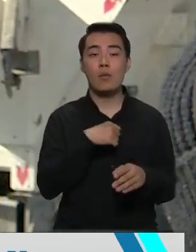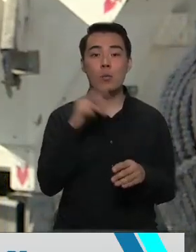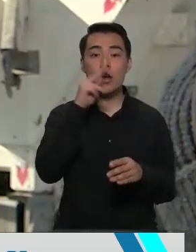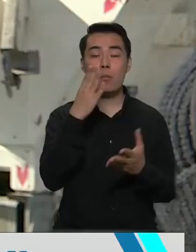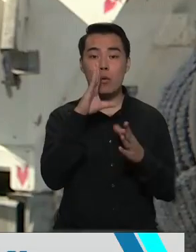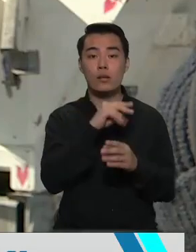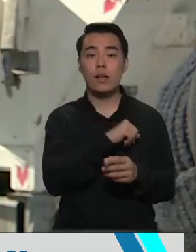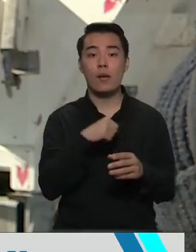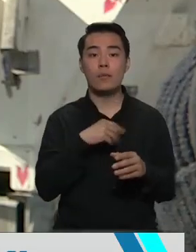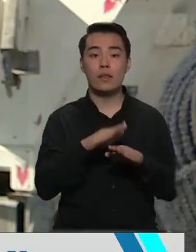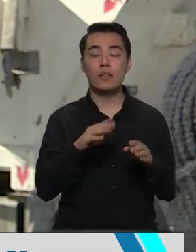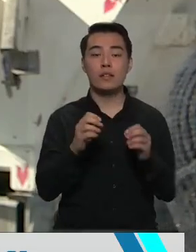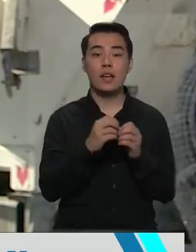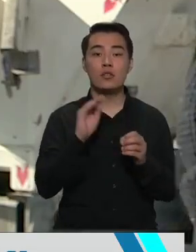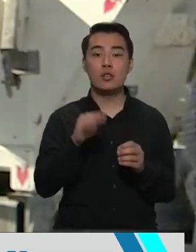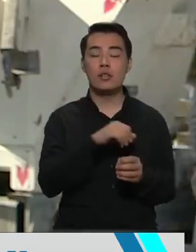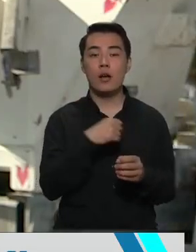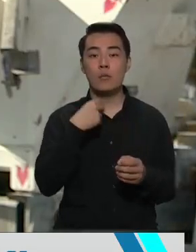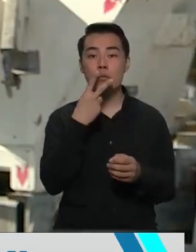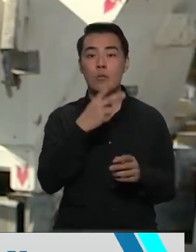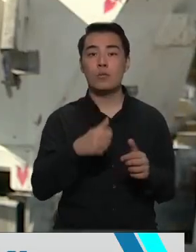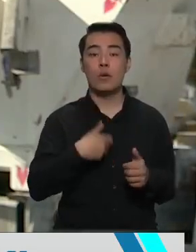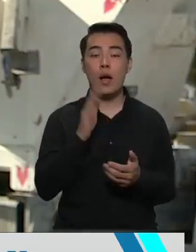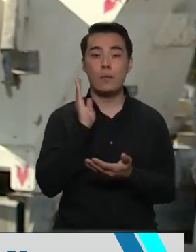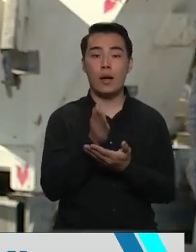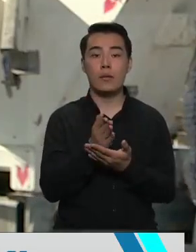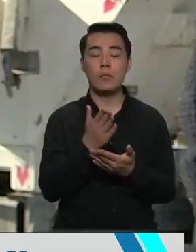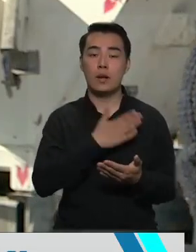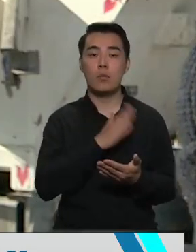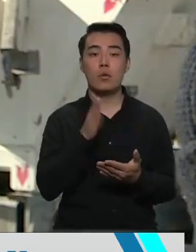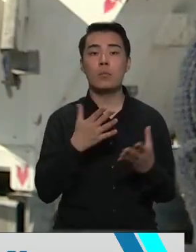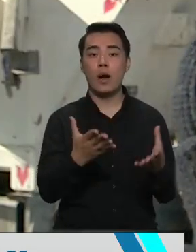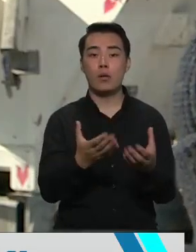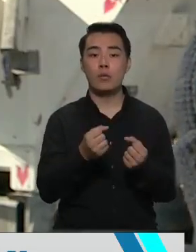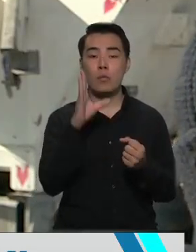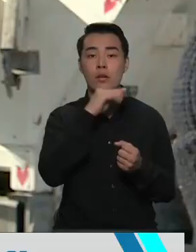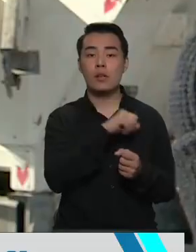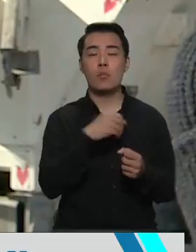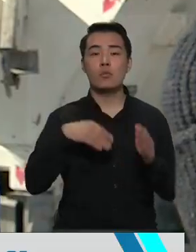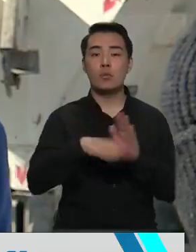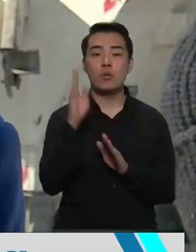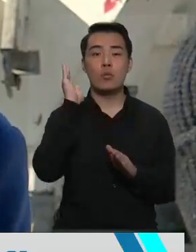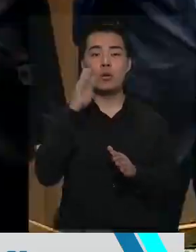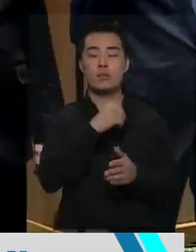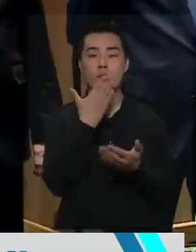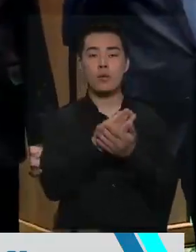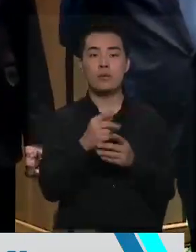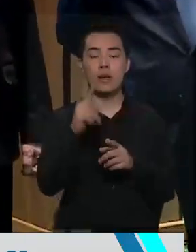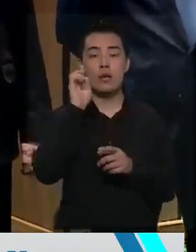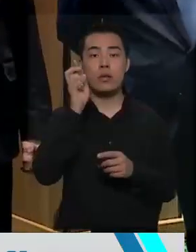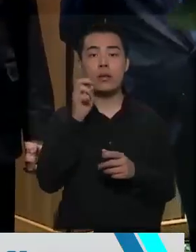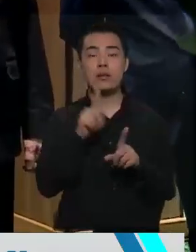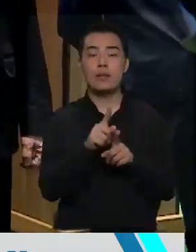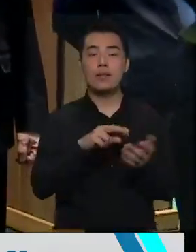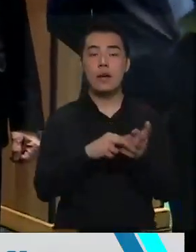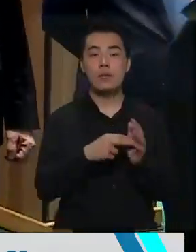десятком тысяч которых сможет вдохновить мы сможем получить лучшее будущее для всей нашей страны к слову